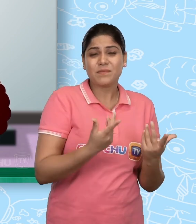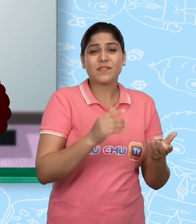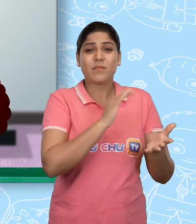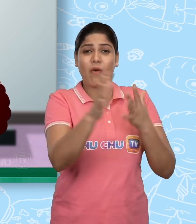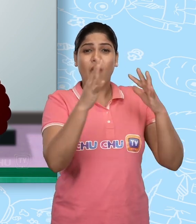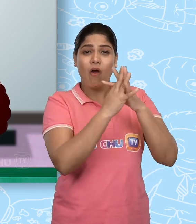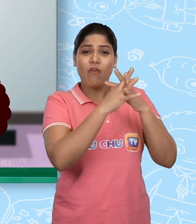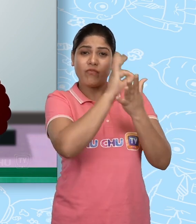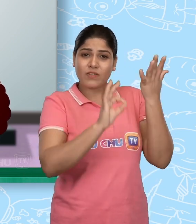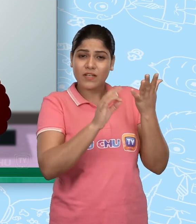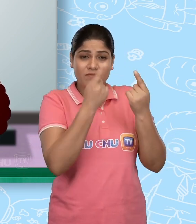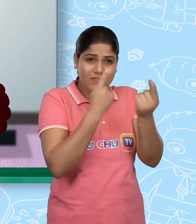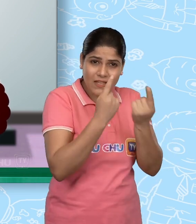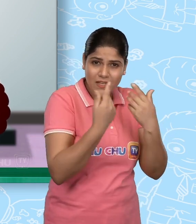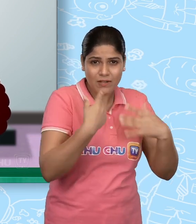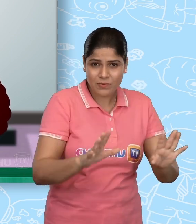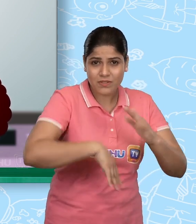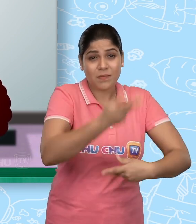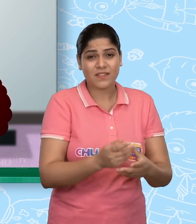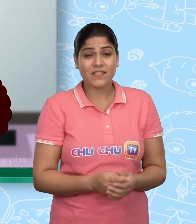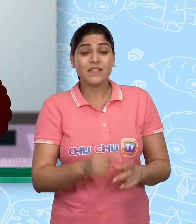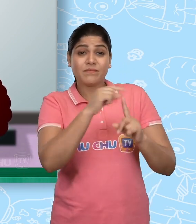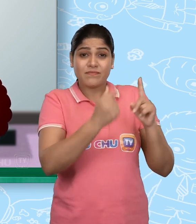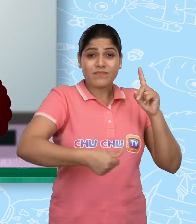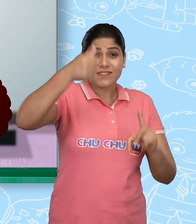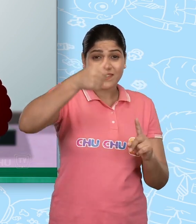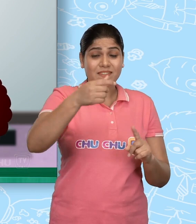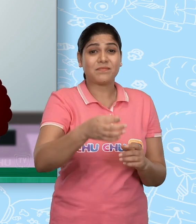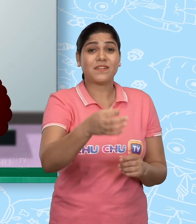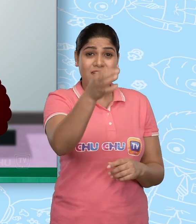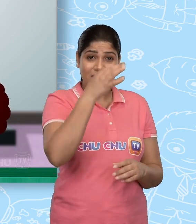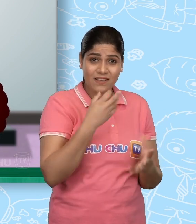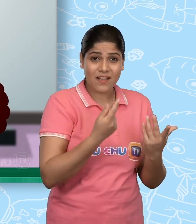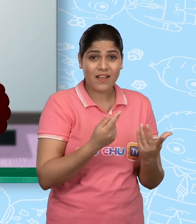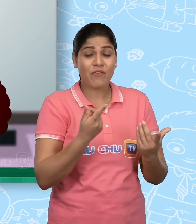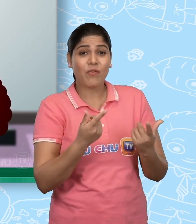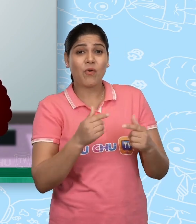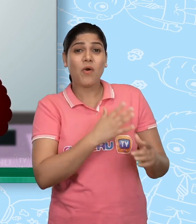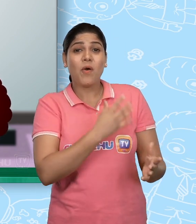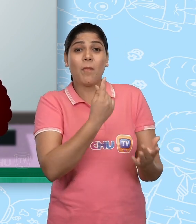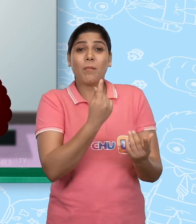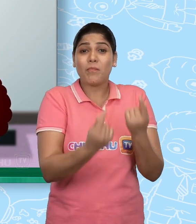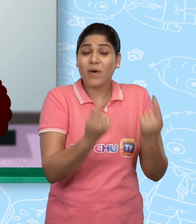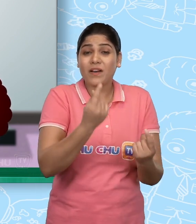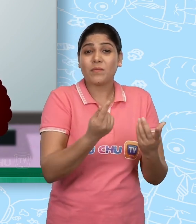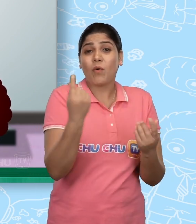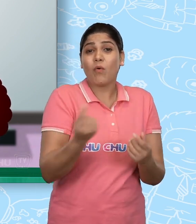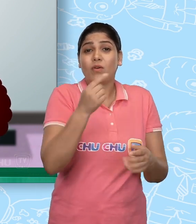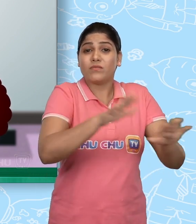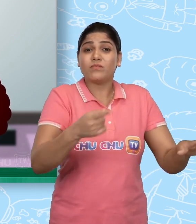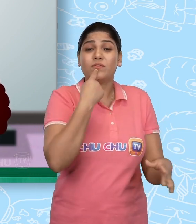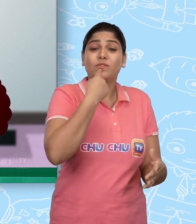जैसे ही मैं सबका होमवर्क चेक कर लूंगी। प्रिंसिपल ने कहा है कि वो बगीचे में उन्हीं बच्चों को आने